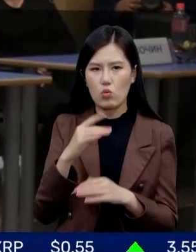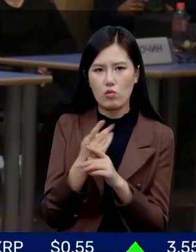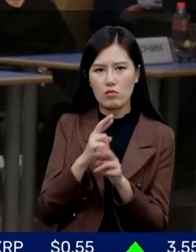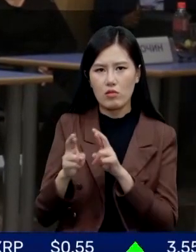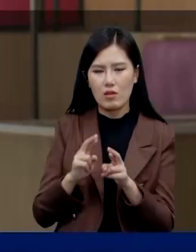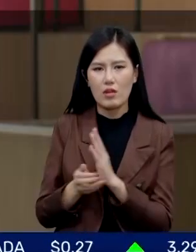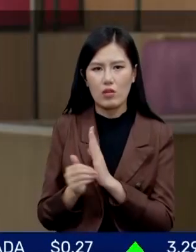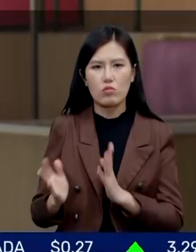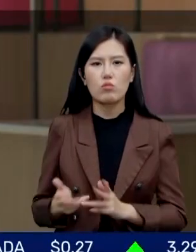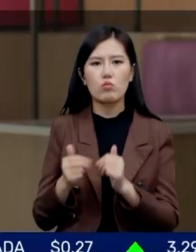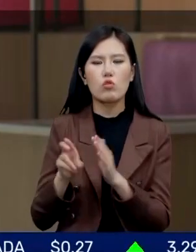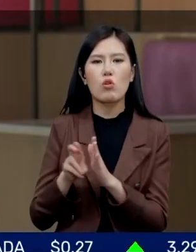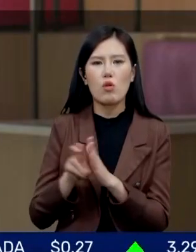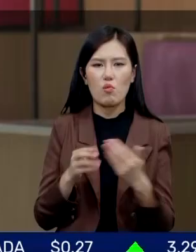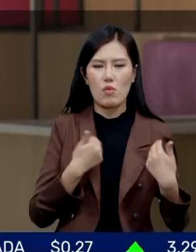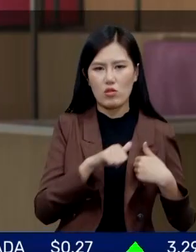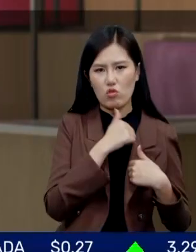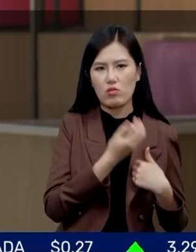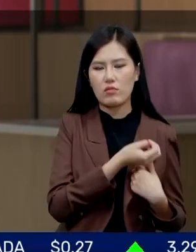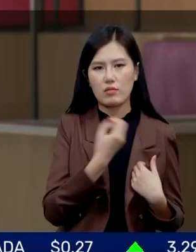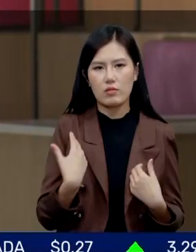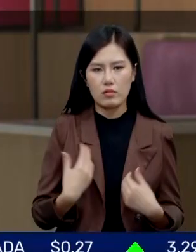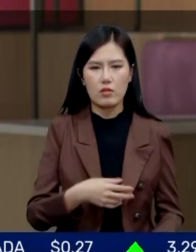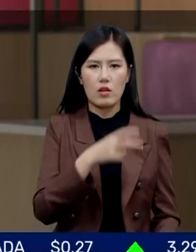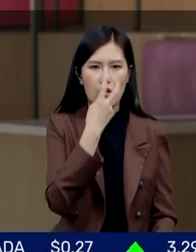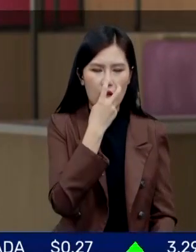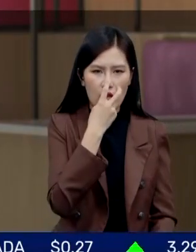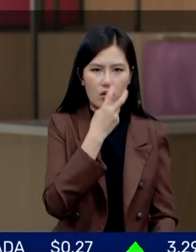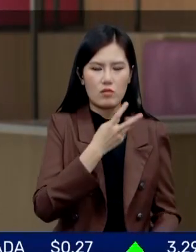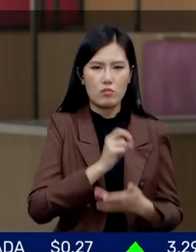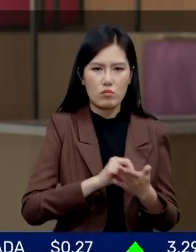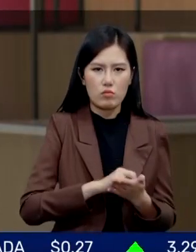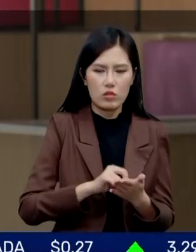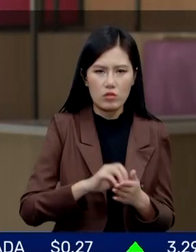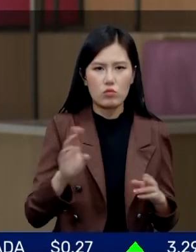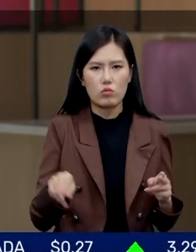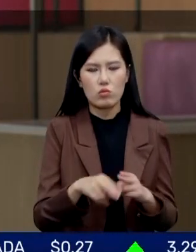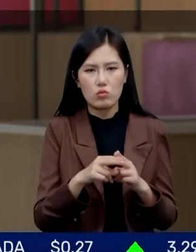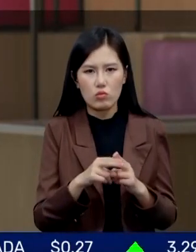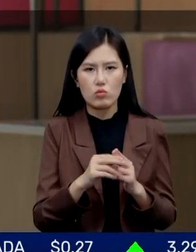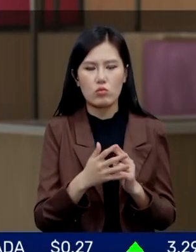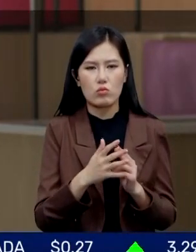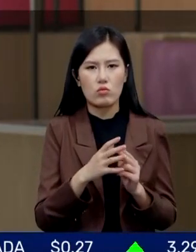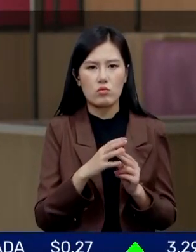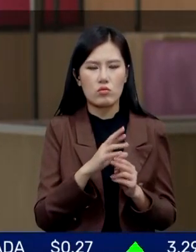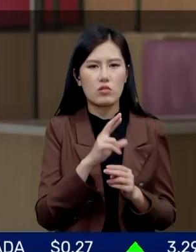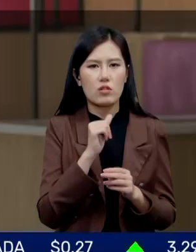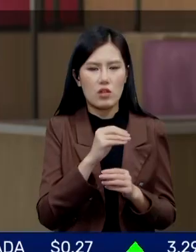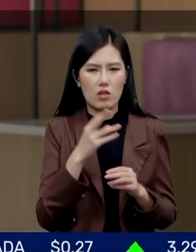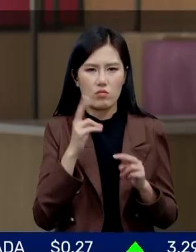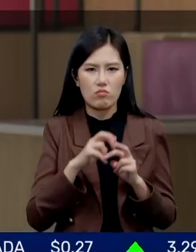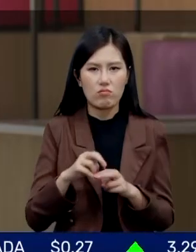хэлж байлаа. Тийм одоо ажиглах, бичих, дүрслэх, тэгээ шинжлэх энэ чадварууд хөгжчихэйдэг. Тэгээ хүүхэд